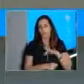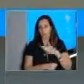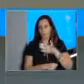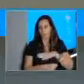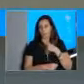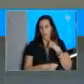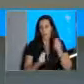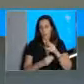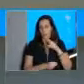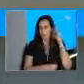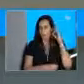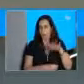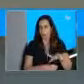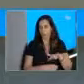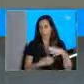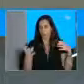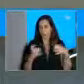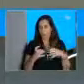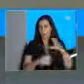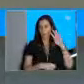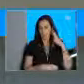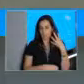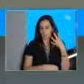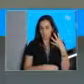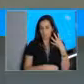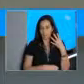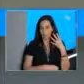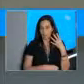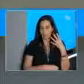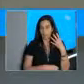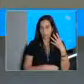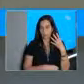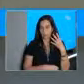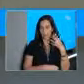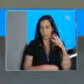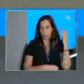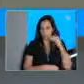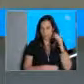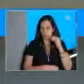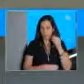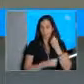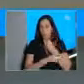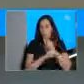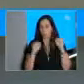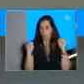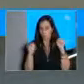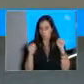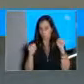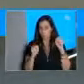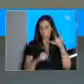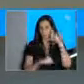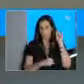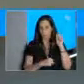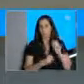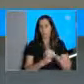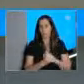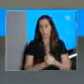רוצה להגיד משהו, כן. יש לי ילדה בכיתה ד', לא אנקוב, בית ספר חילוני בתל